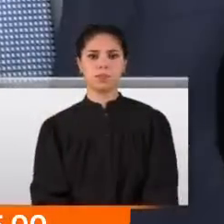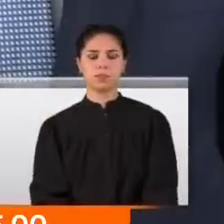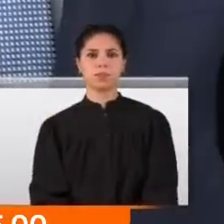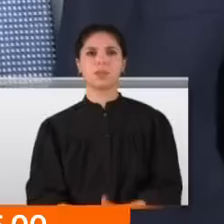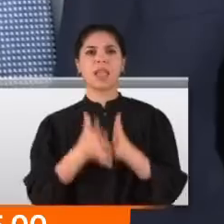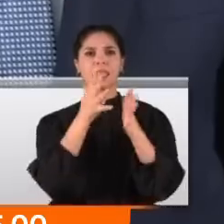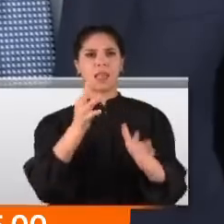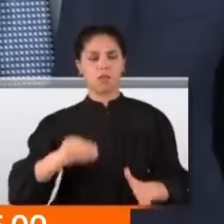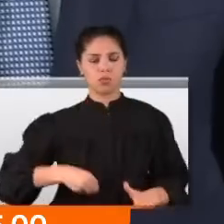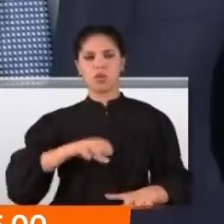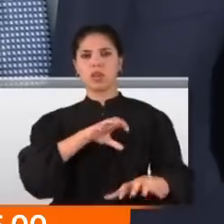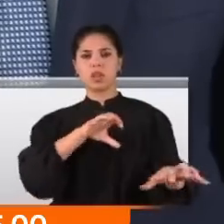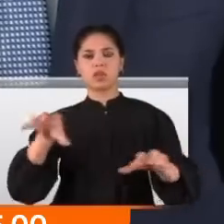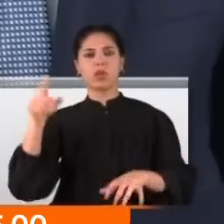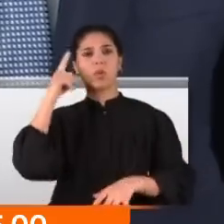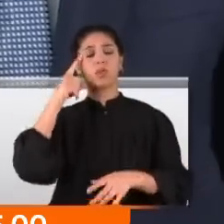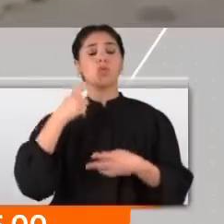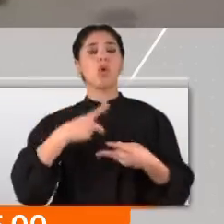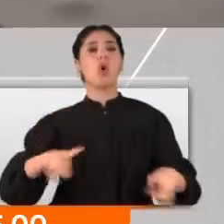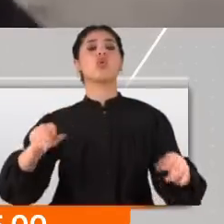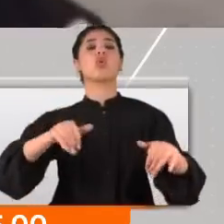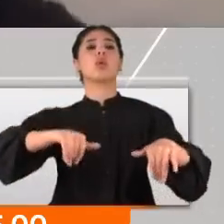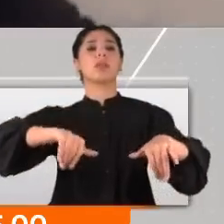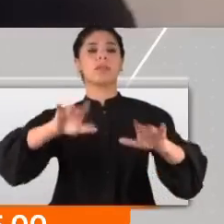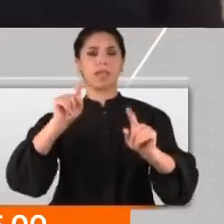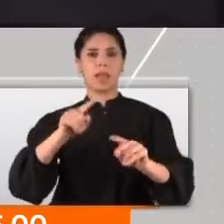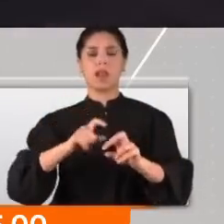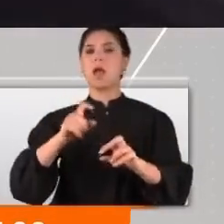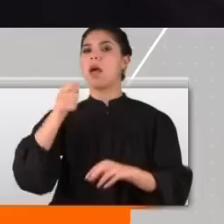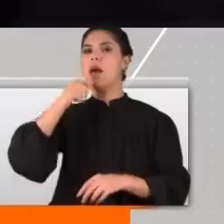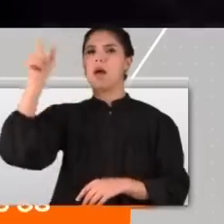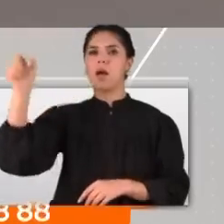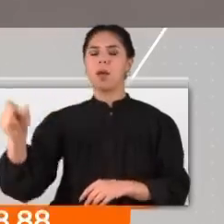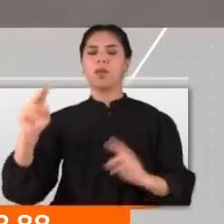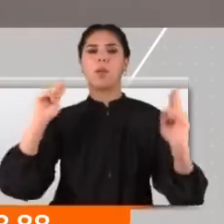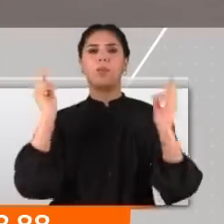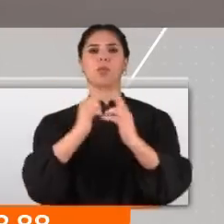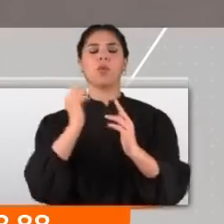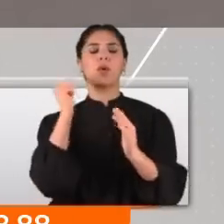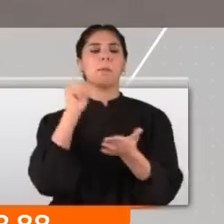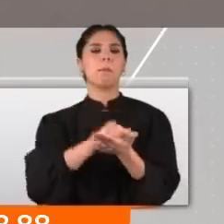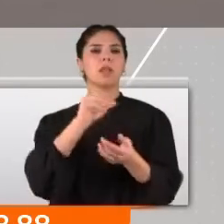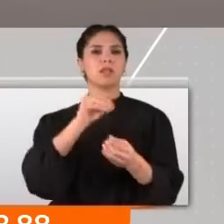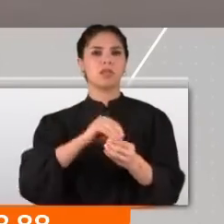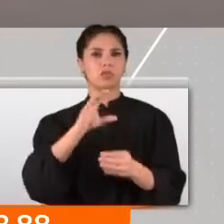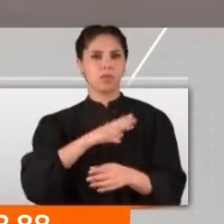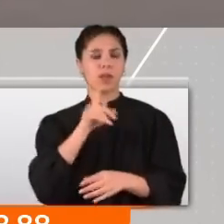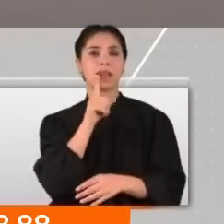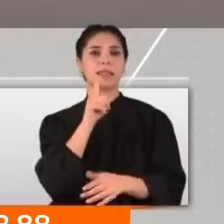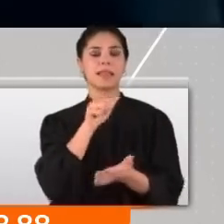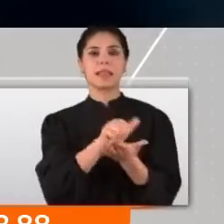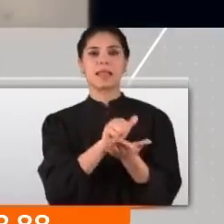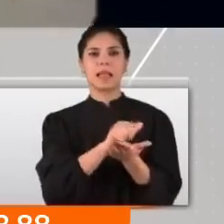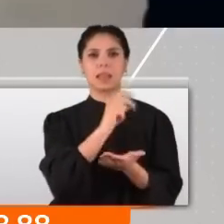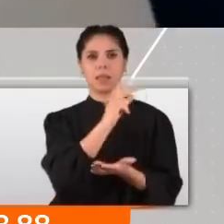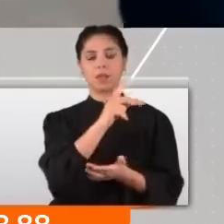Nefret suçu, ırkçılık, düşünce özgürlüğü değildir. Paludan dünya basınının da manşetlerindeydi. İngiliz Guardian gazetesi